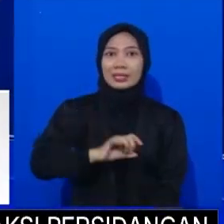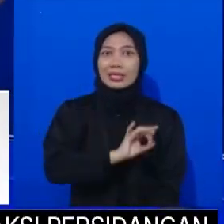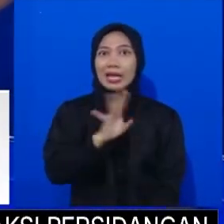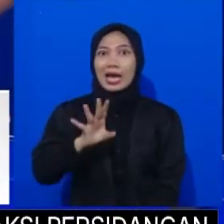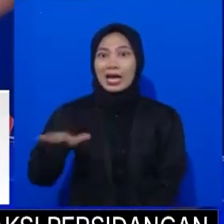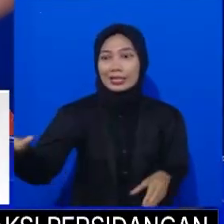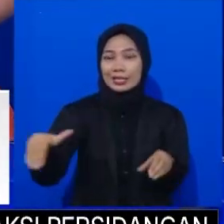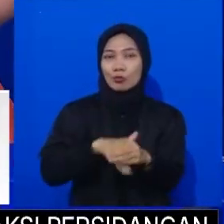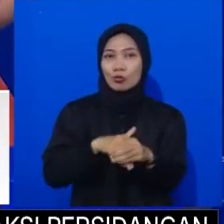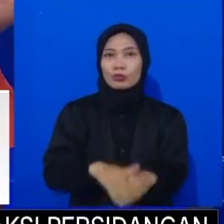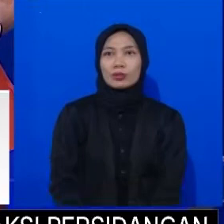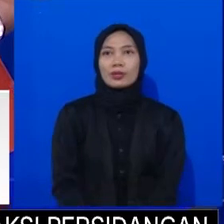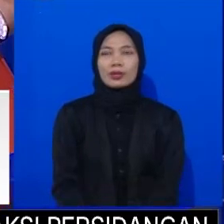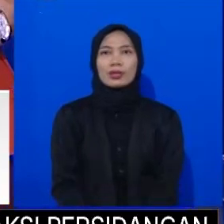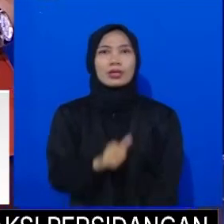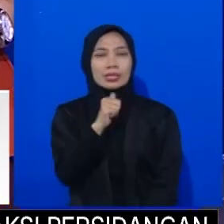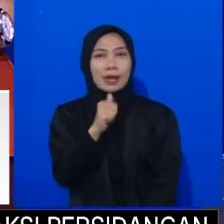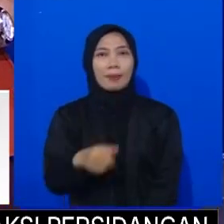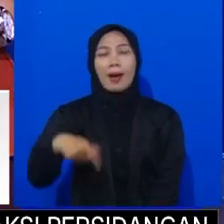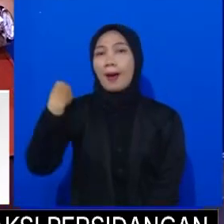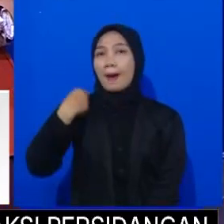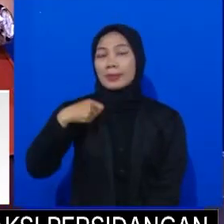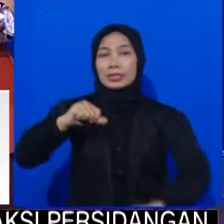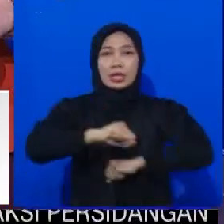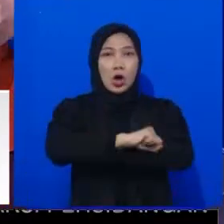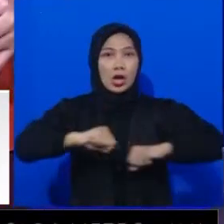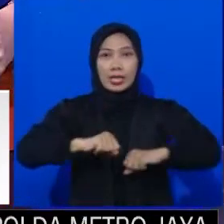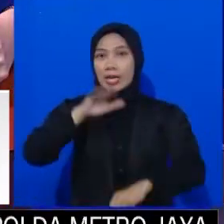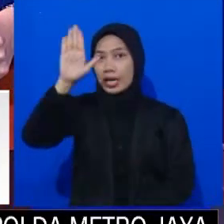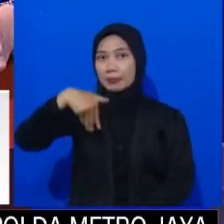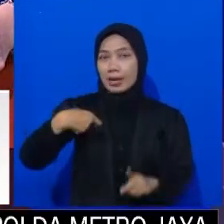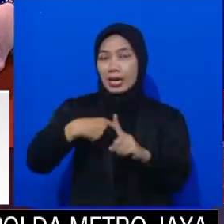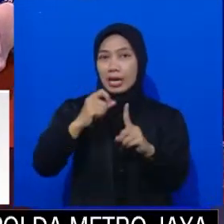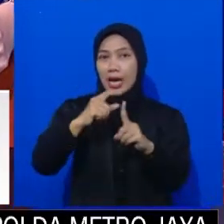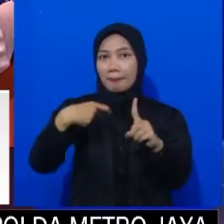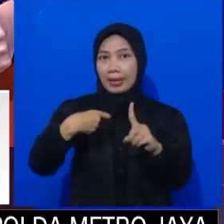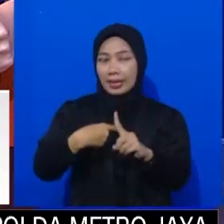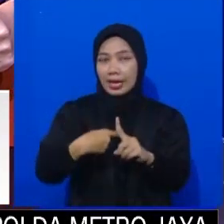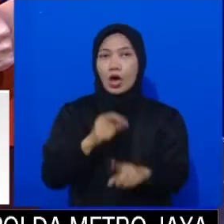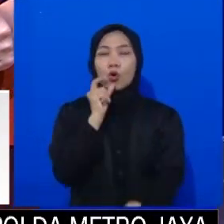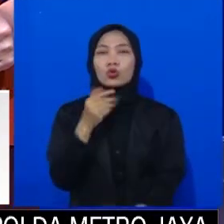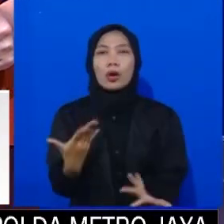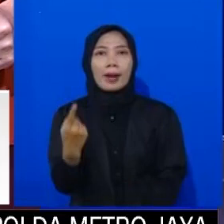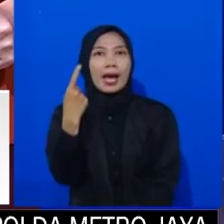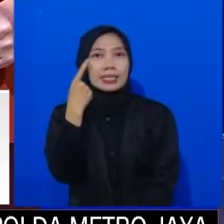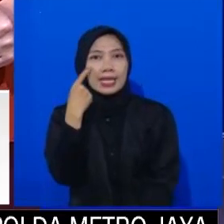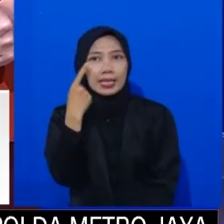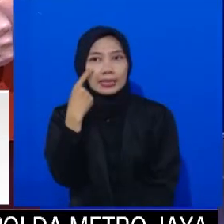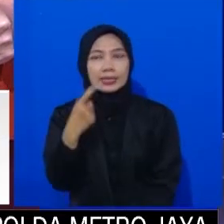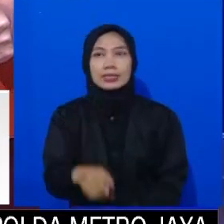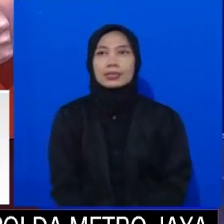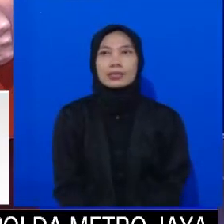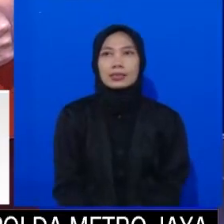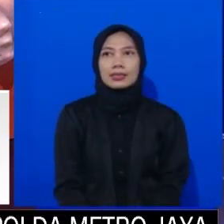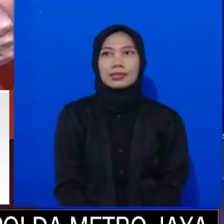Aryo Tejo dipanggil Kejaksaan Agung dengan status sebagai saksi. Merespon sejumlah Menteri Kabinet Indonesia Maju diusut KPK dan Kejaksaan